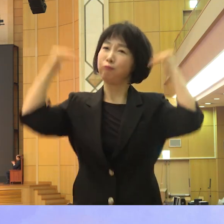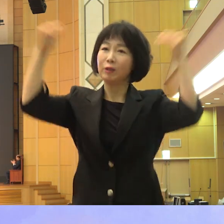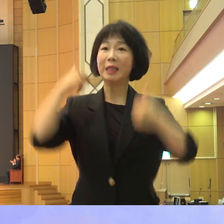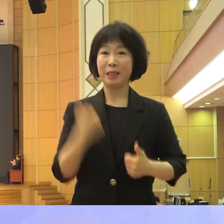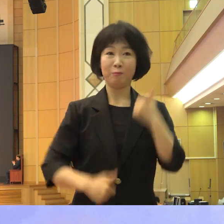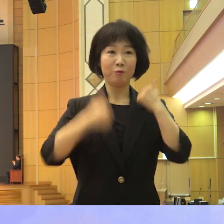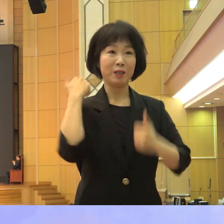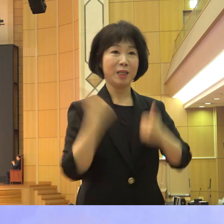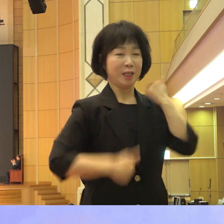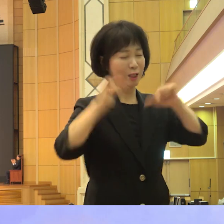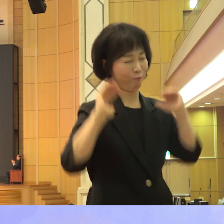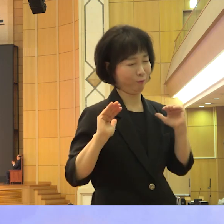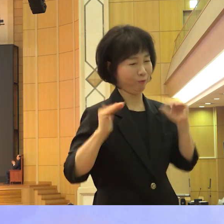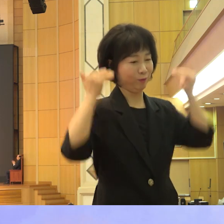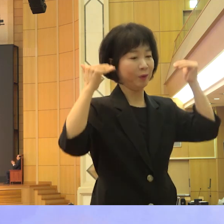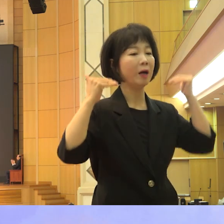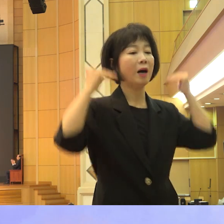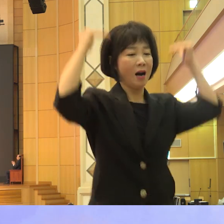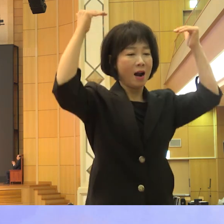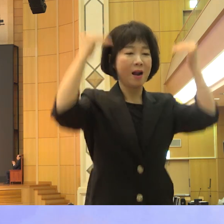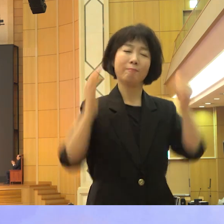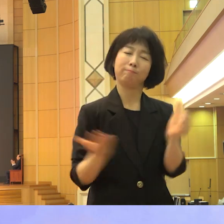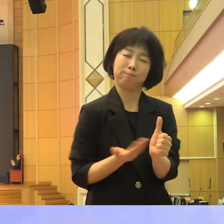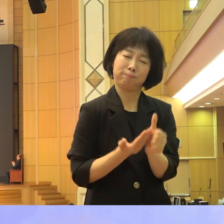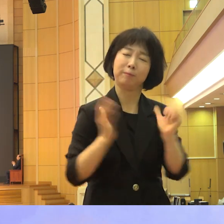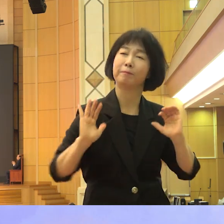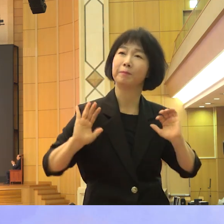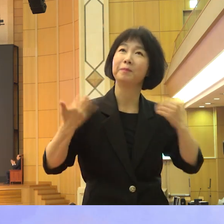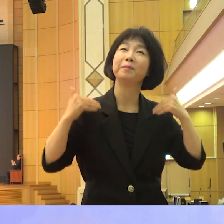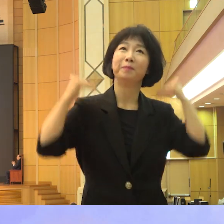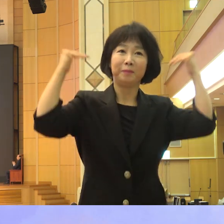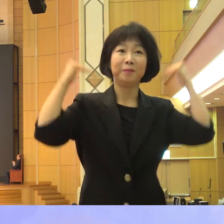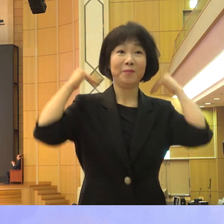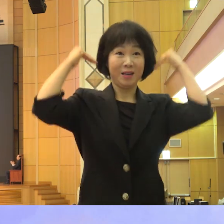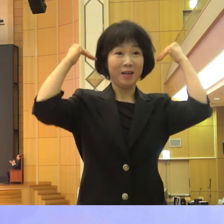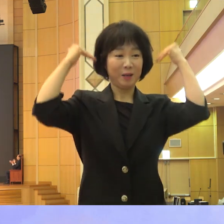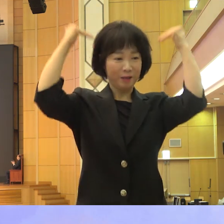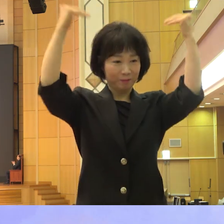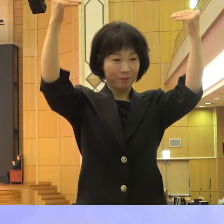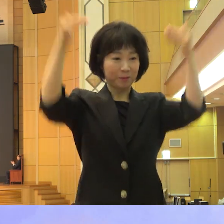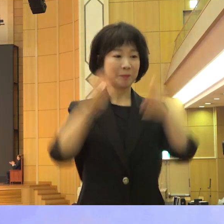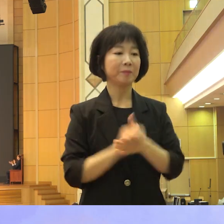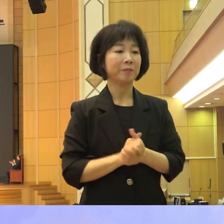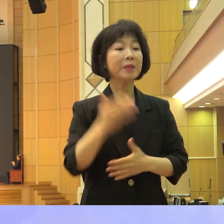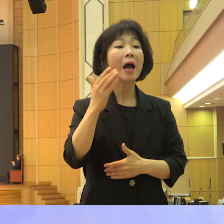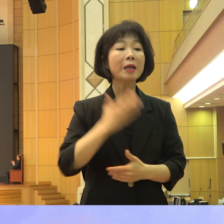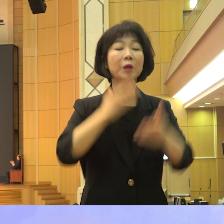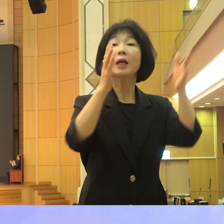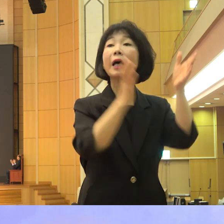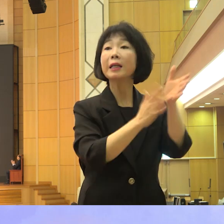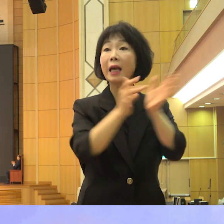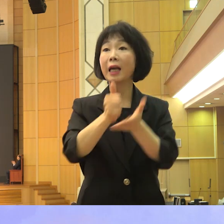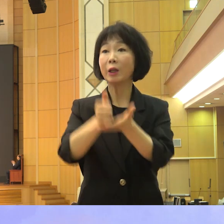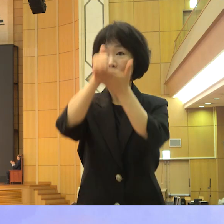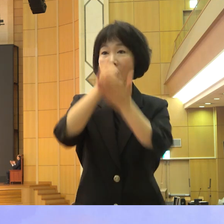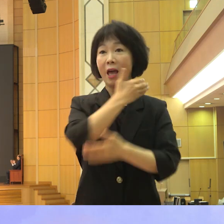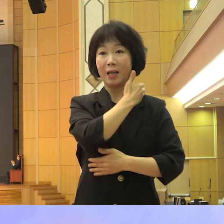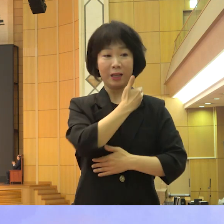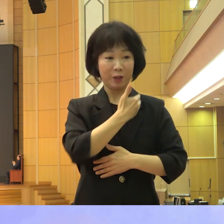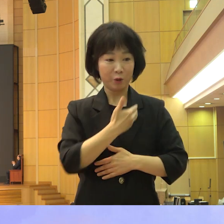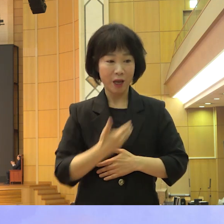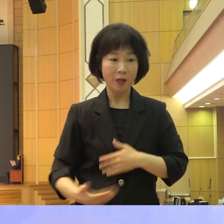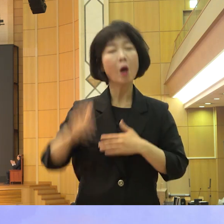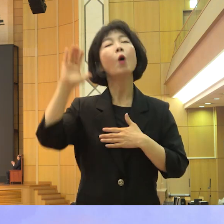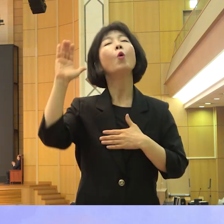쑥쑥 기쁨이 쑥쑥 무럭무럭 자라나요. 무럭무럭 난 예수님